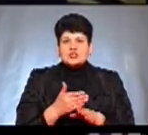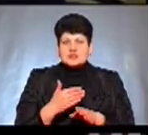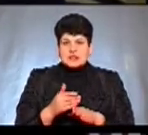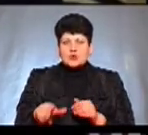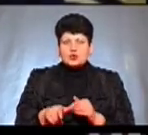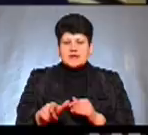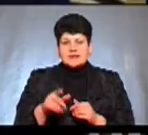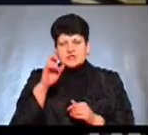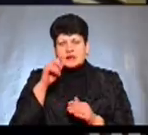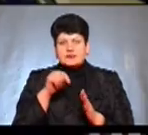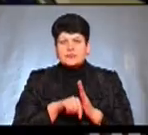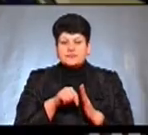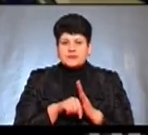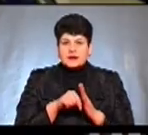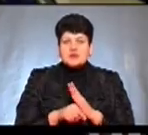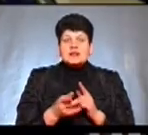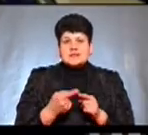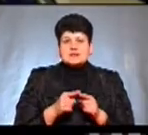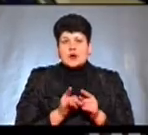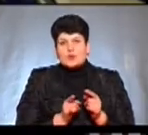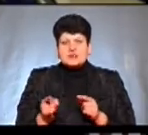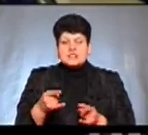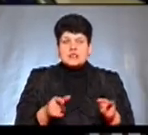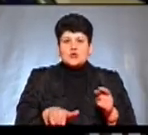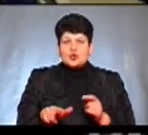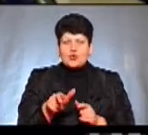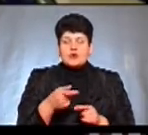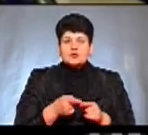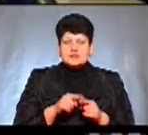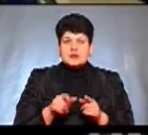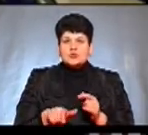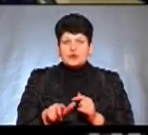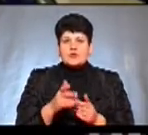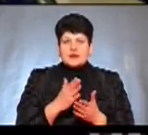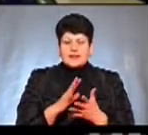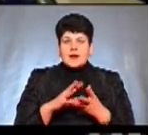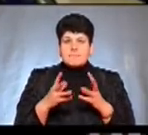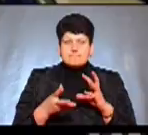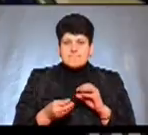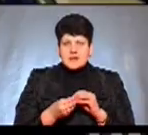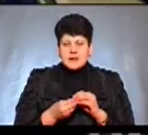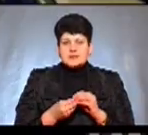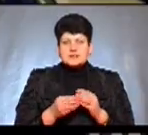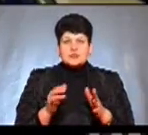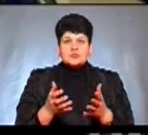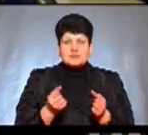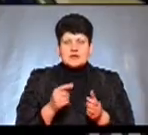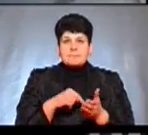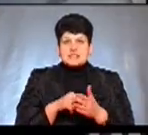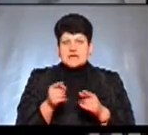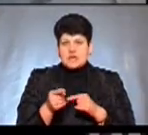державну власність, мова йде про об'їзні дороги. І тому об'їзна дорога Тернополя, так само, як цей шляхопровід, знаходиться на балансі відповідно утримання міста